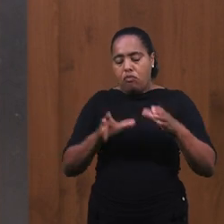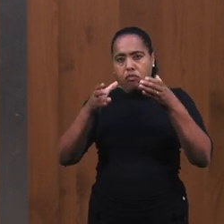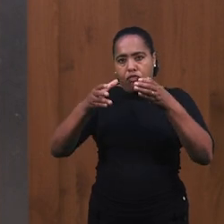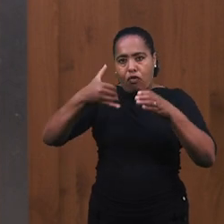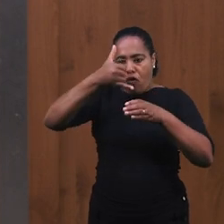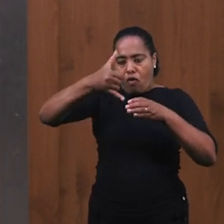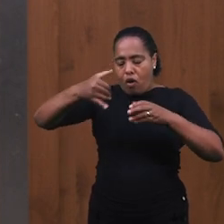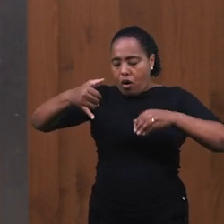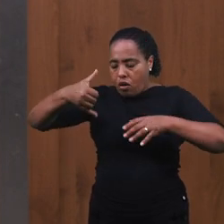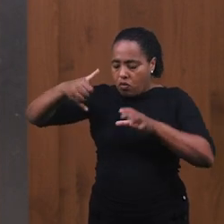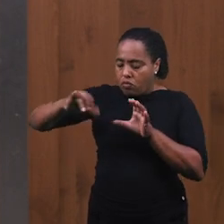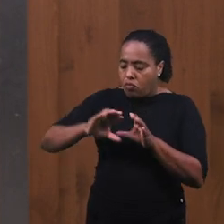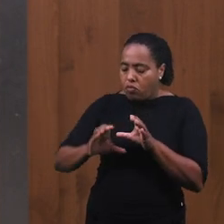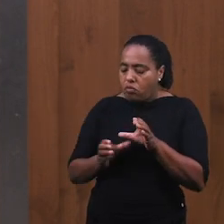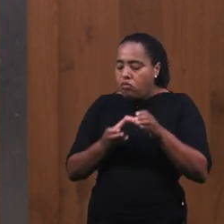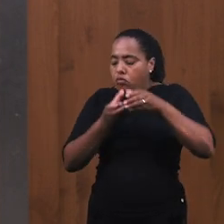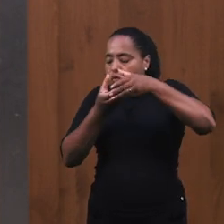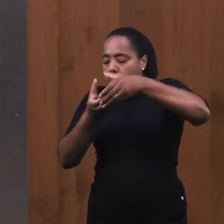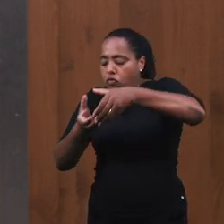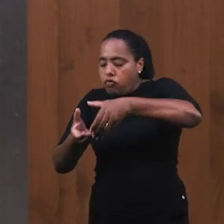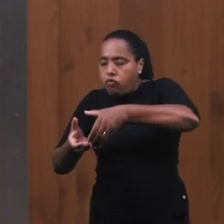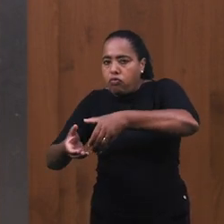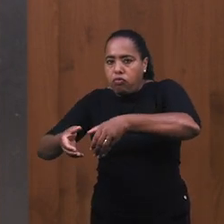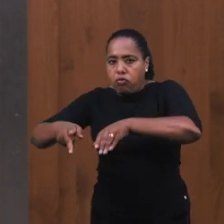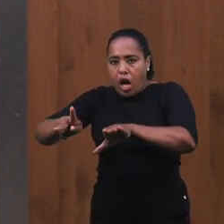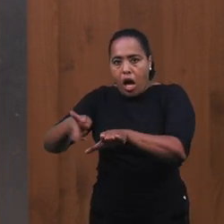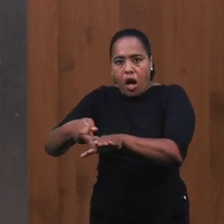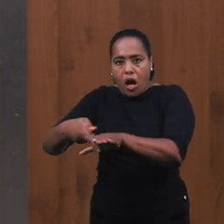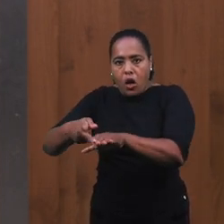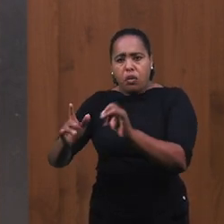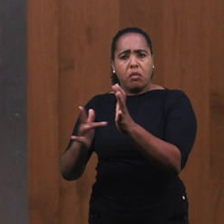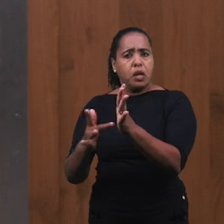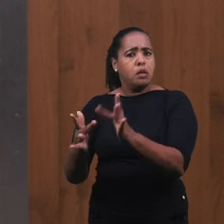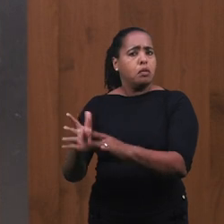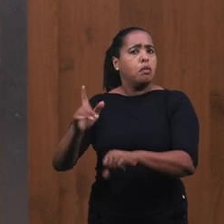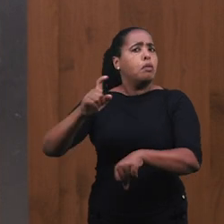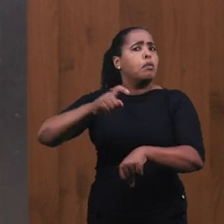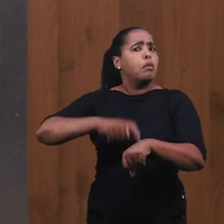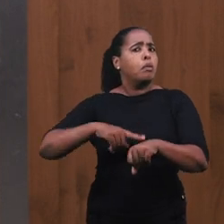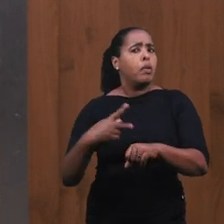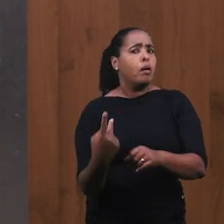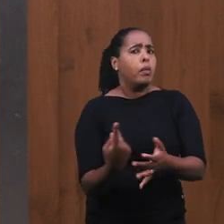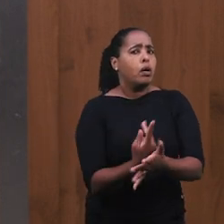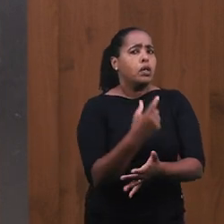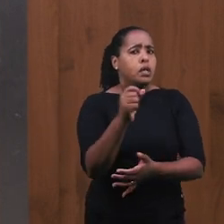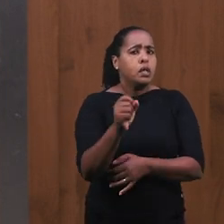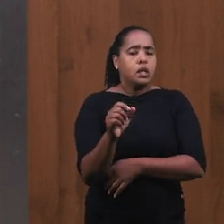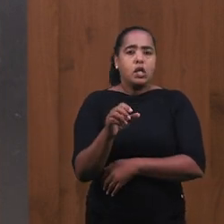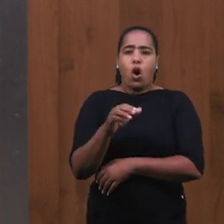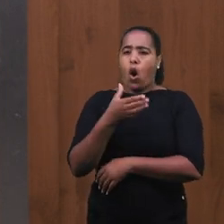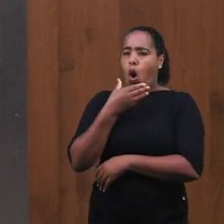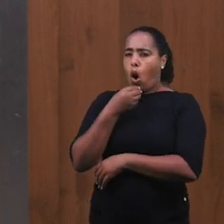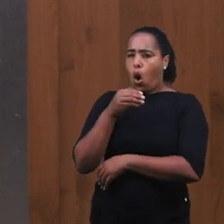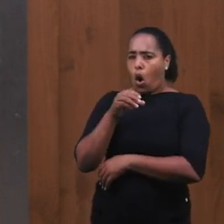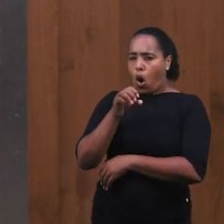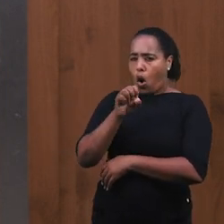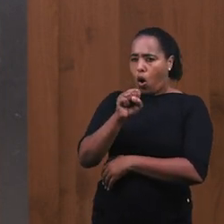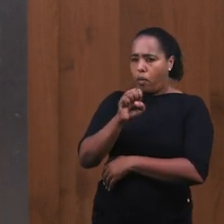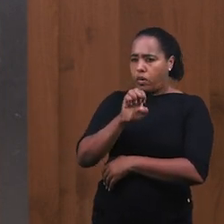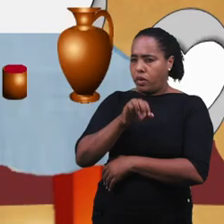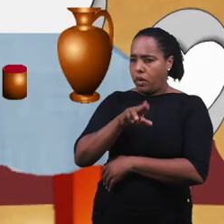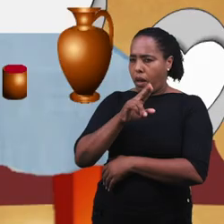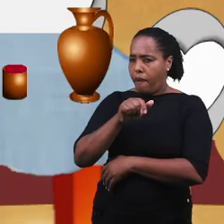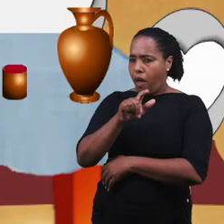nouant les pieds de Jésus. À ce moment, Simon, il observe cette situation et